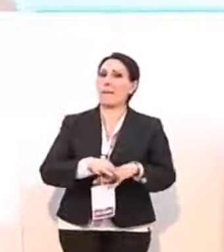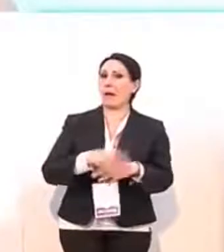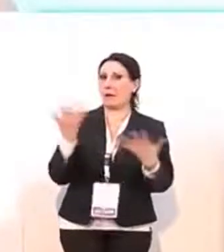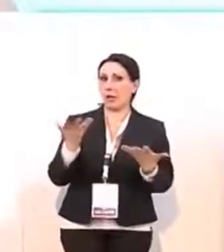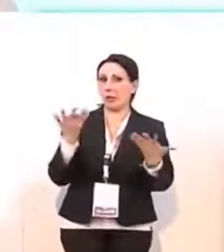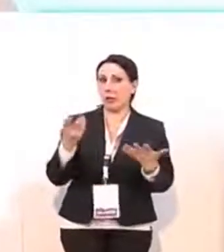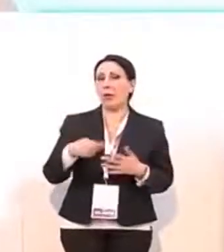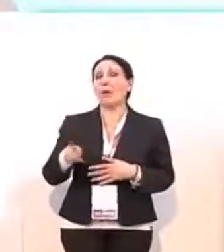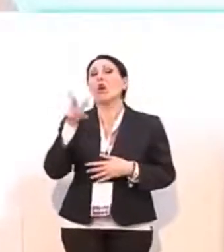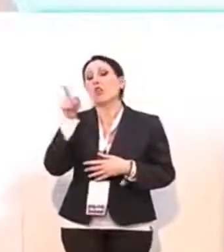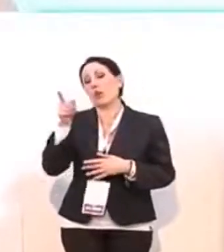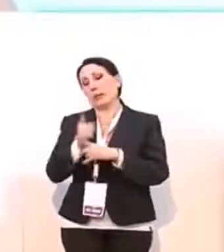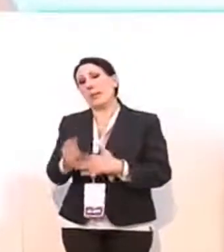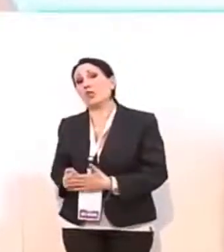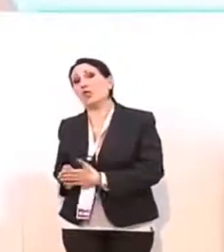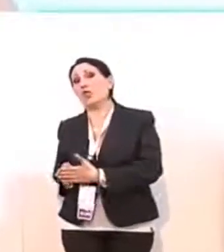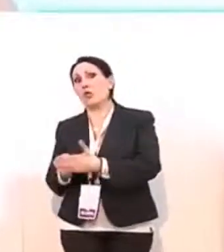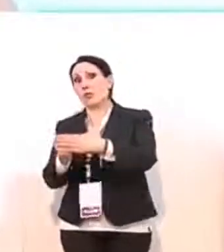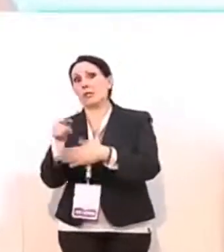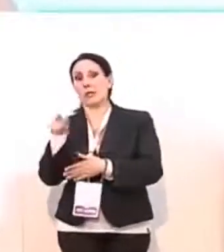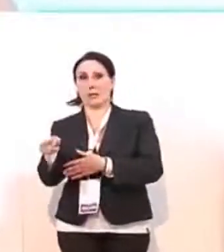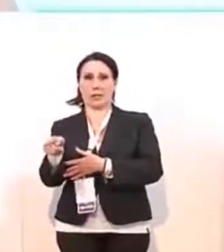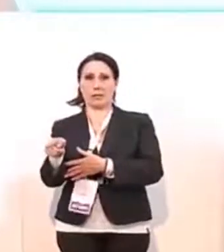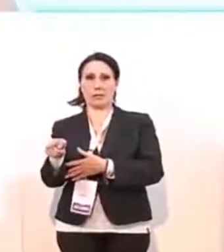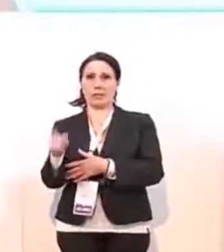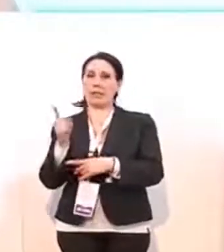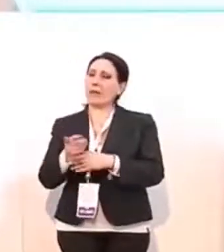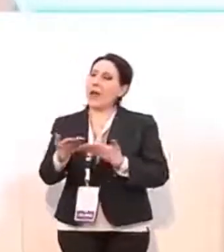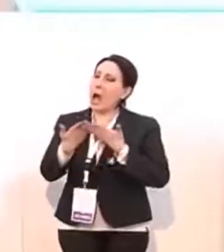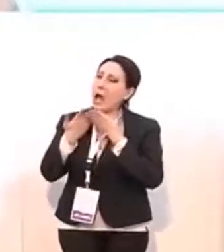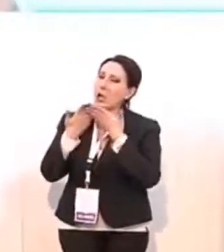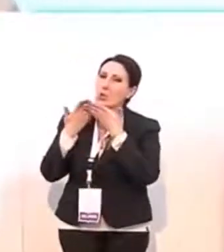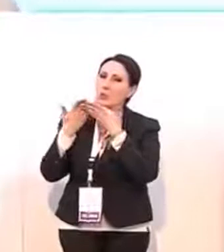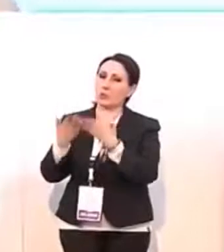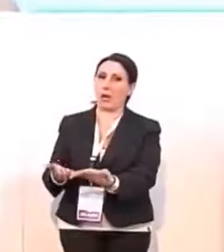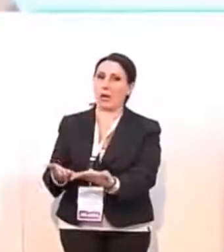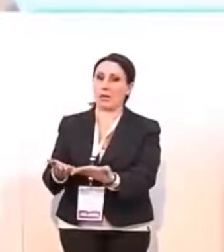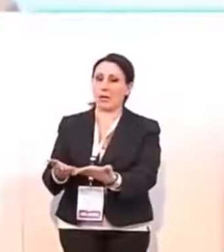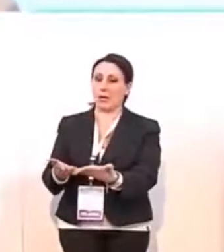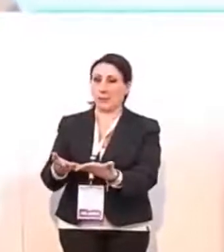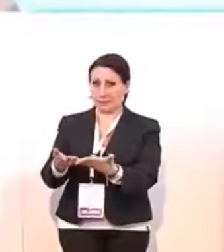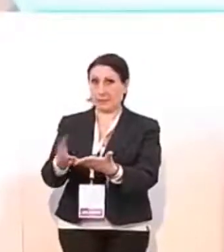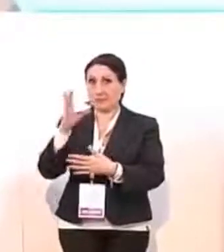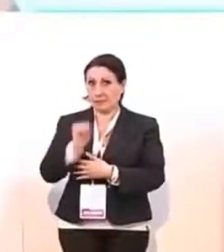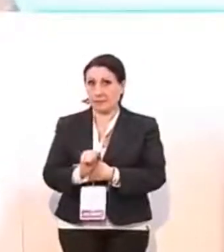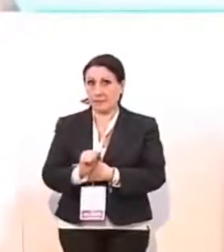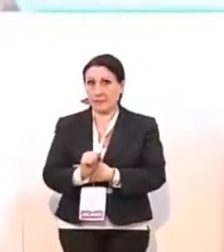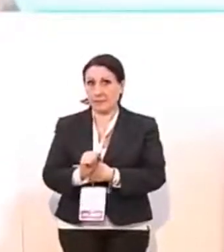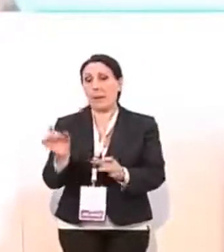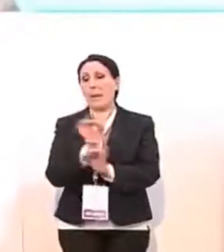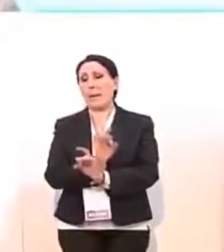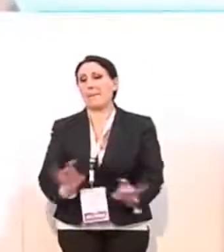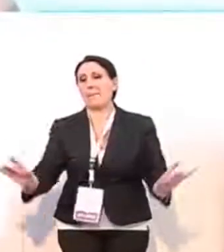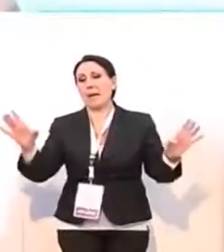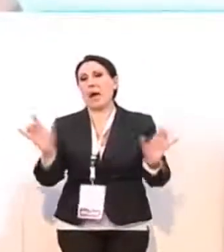donne vanno aiutate, le donne vittime di violenza vanno aiutate anche nel percorso che devono fare per